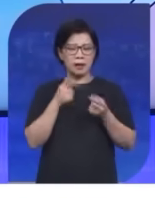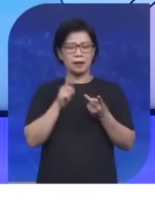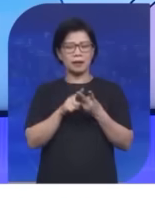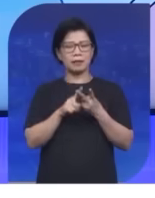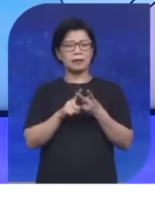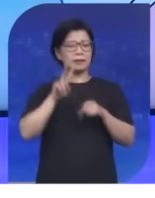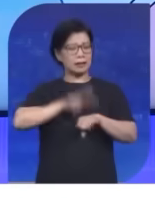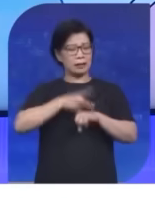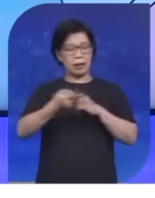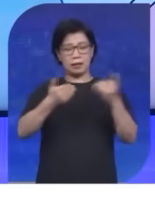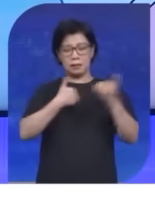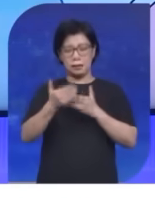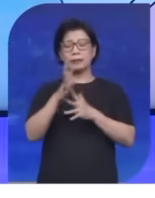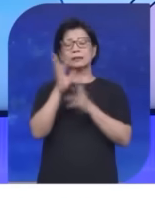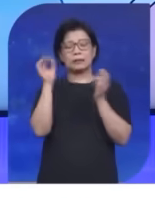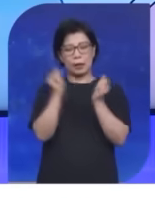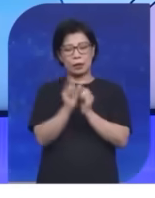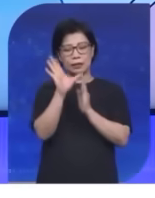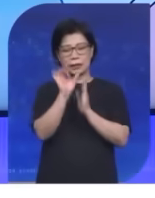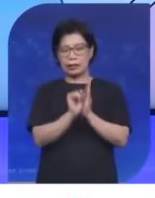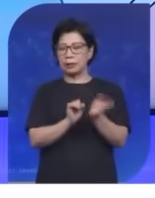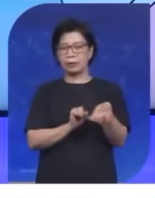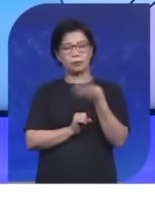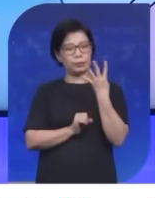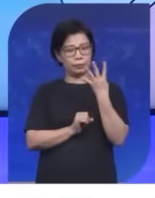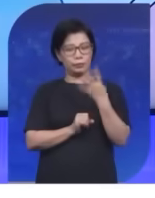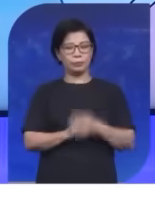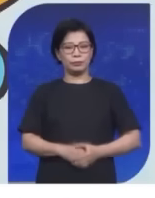đối với nền kinh tế, xã hội và chính sách an sinh.